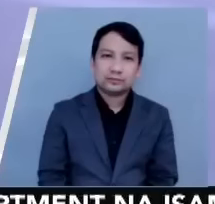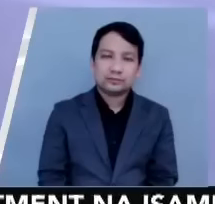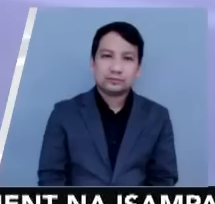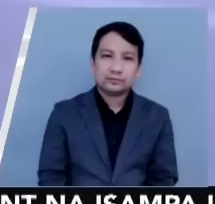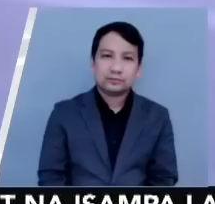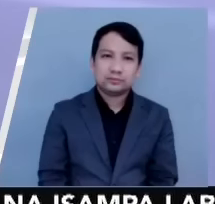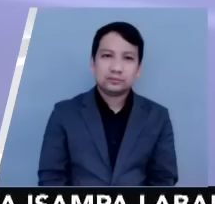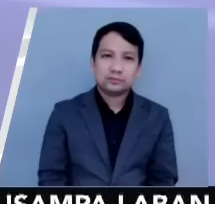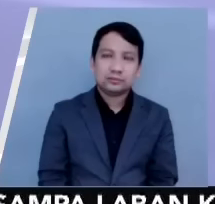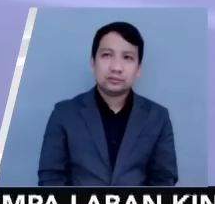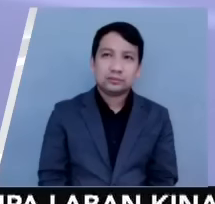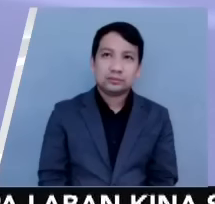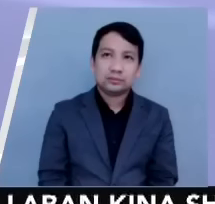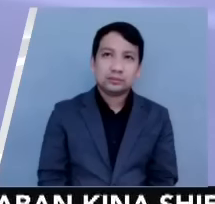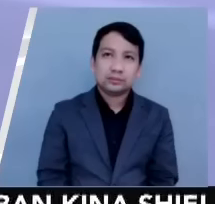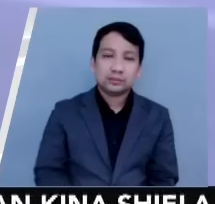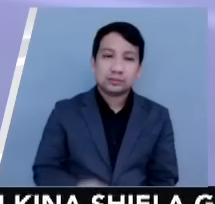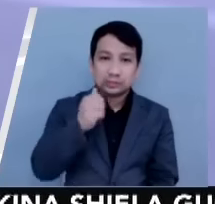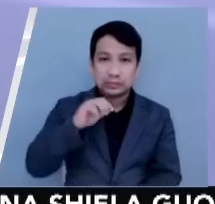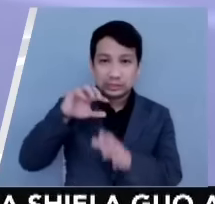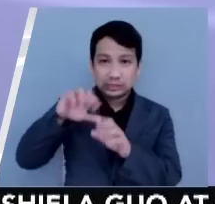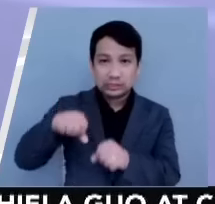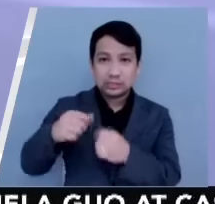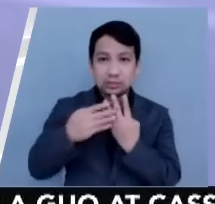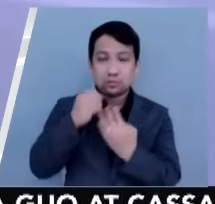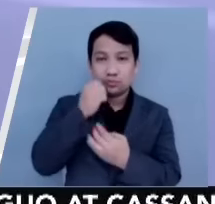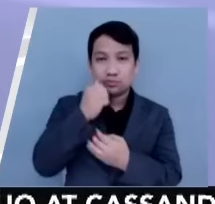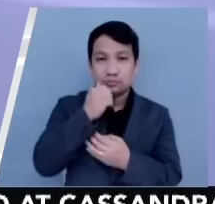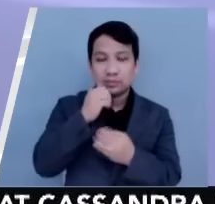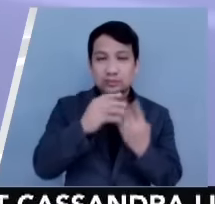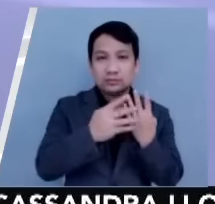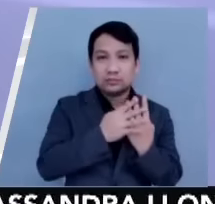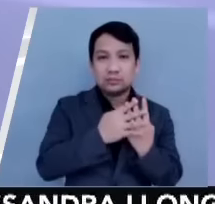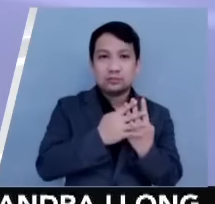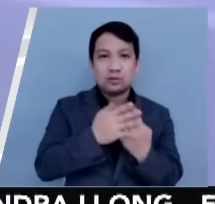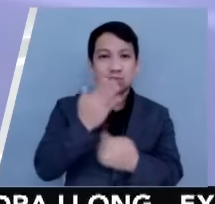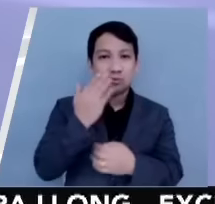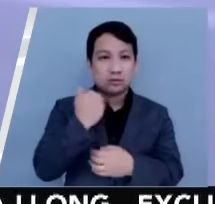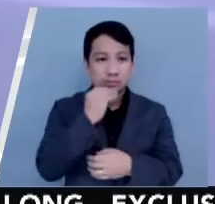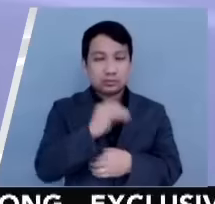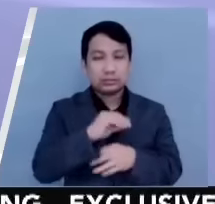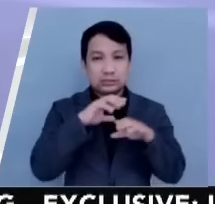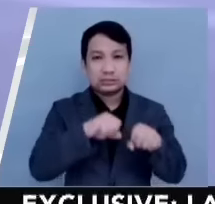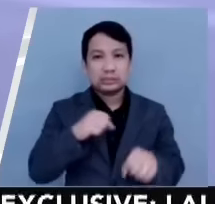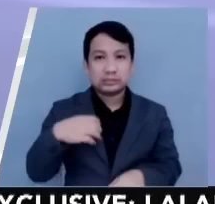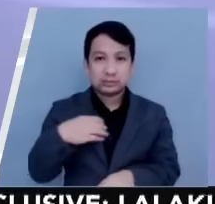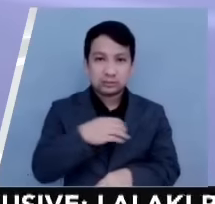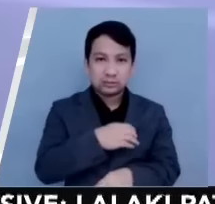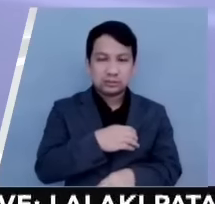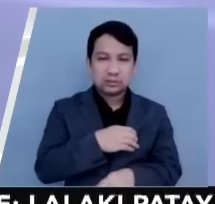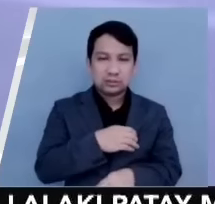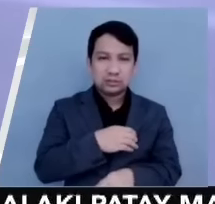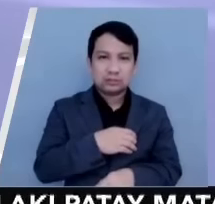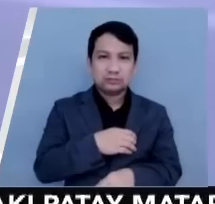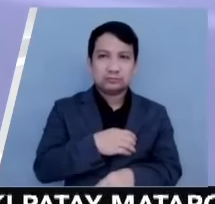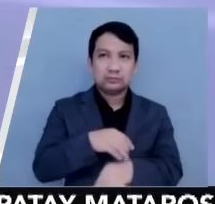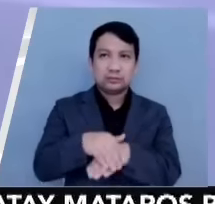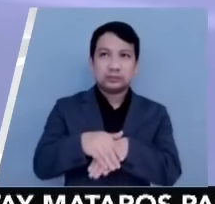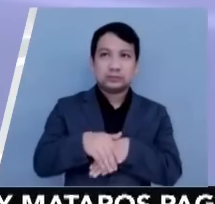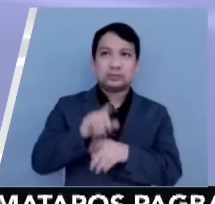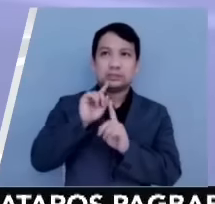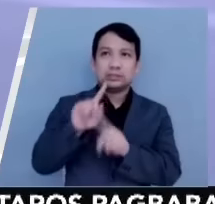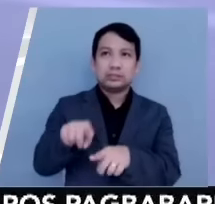Ide-detain sa Women's Correctional si Cassandra Leong matapos ipa-cite in contempt ng kamera. Hindi kasi sumasagot sa mga tanong si